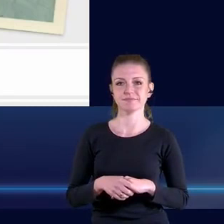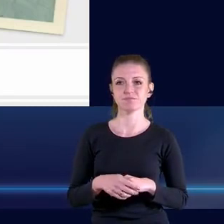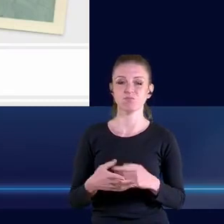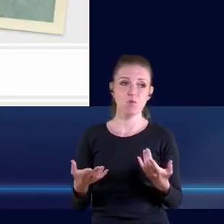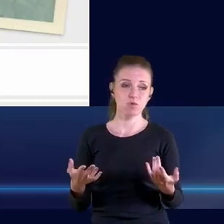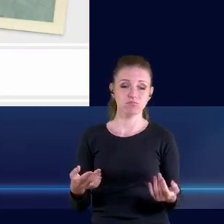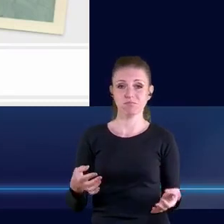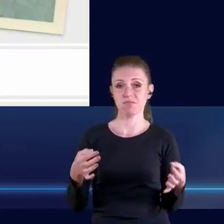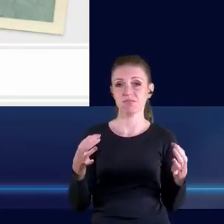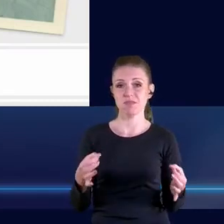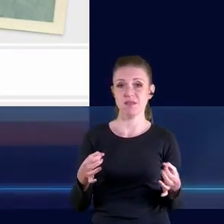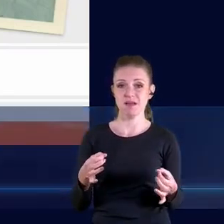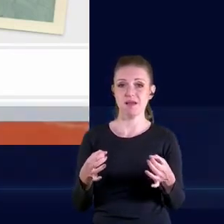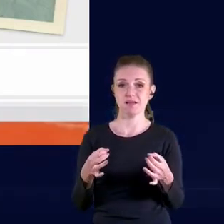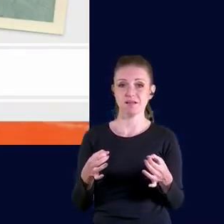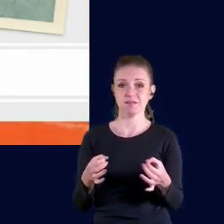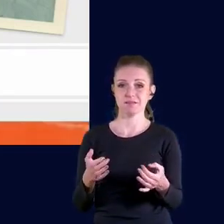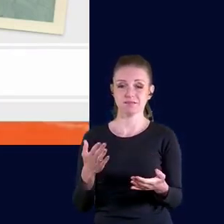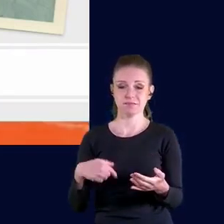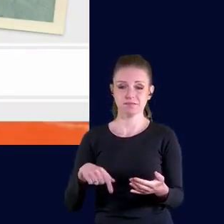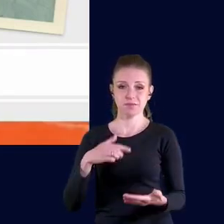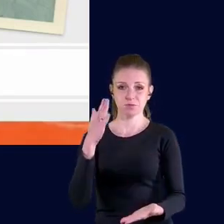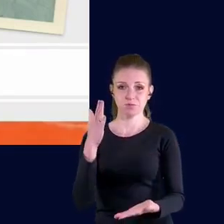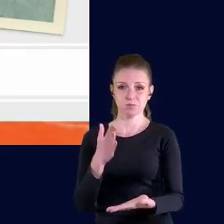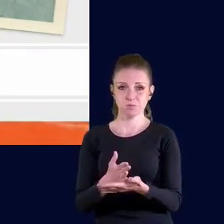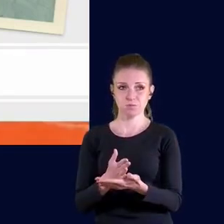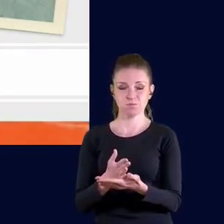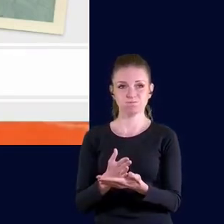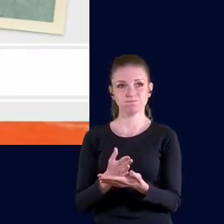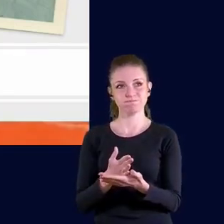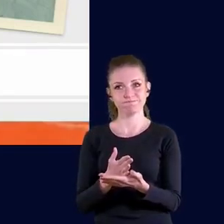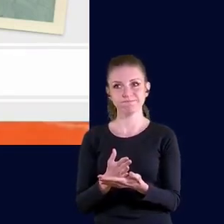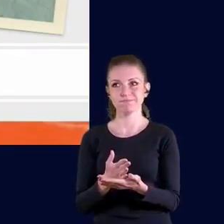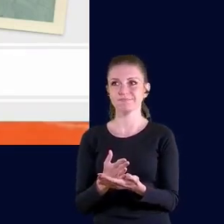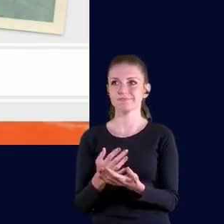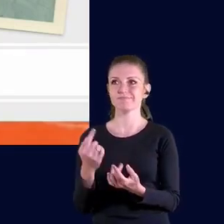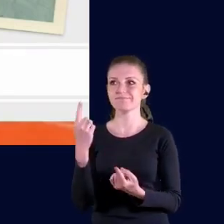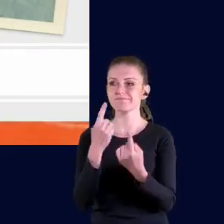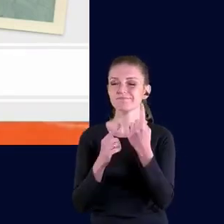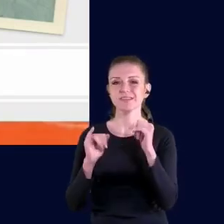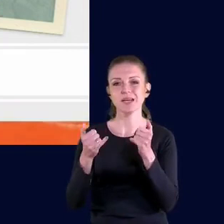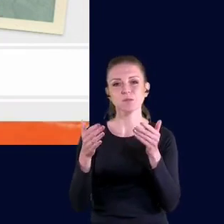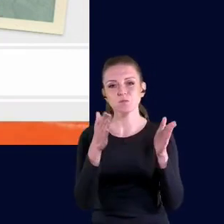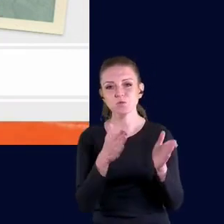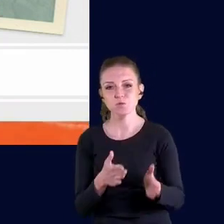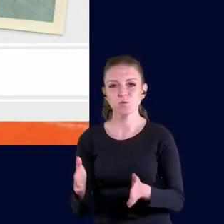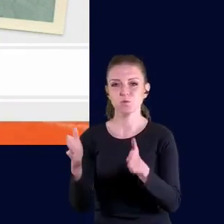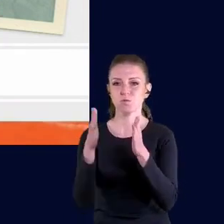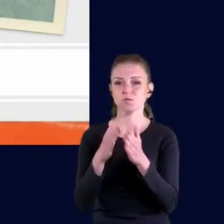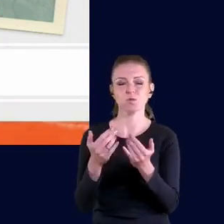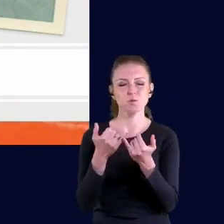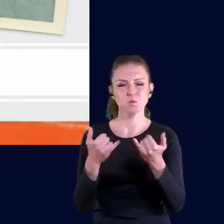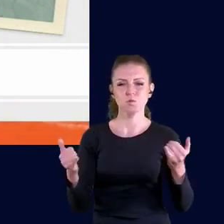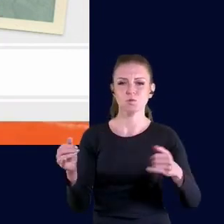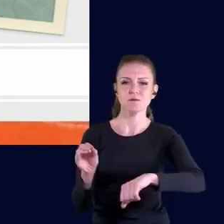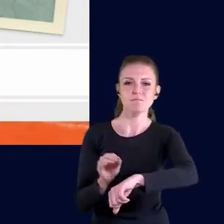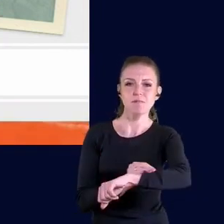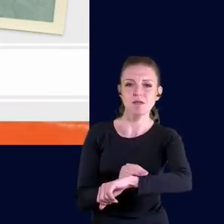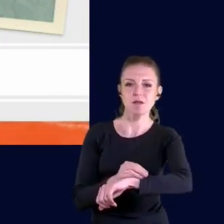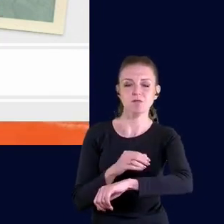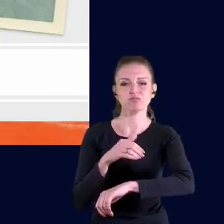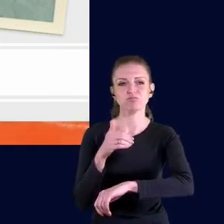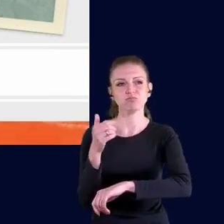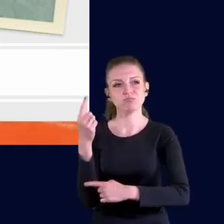Dzisiaj zaczynamy tworzyć jak naszą przestrzeń zaczynamy przygotowywać różnego rodzaju materiały zaczynamy